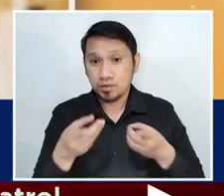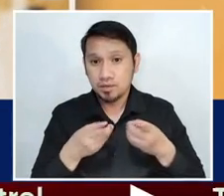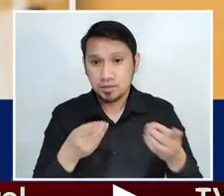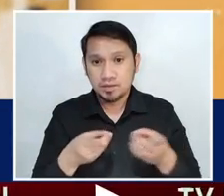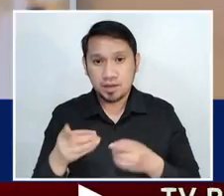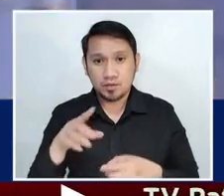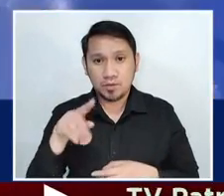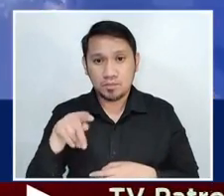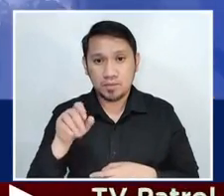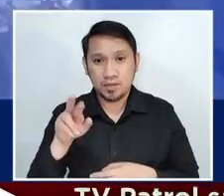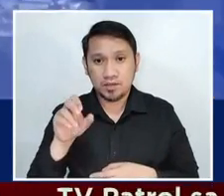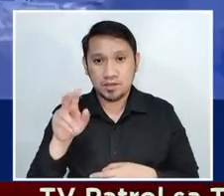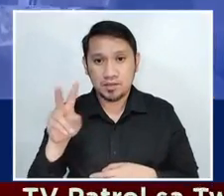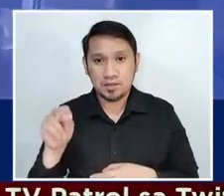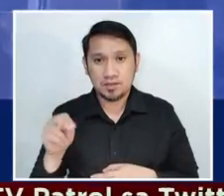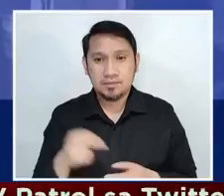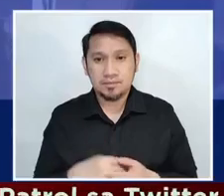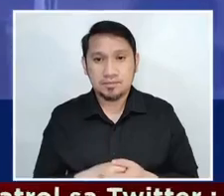Peterson Vargas.